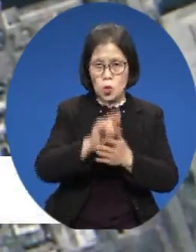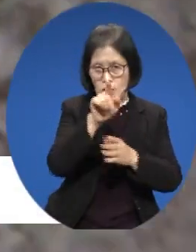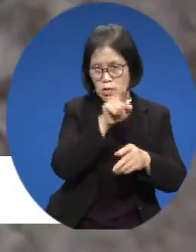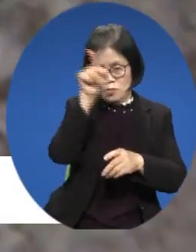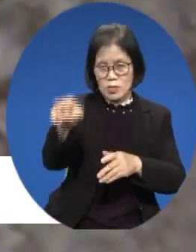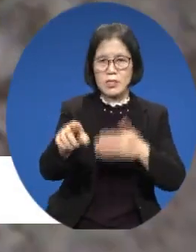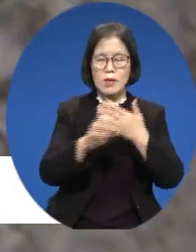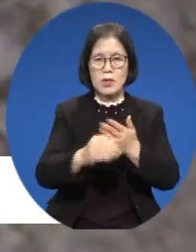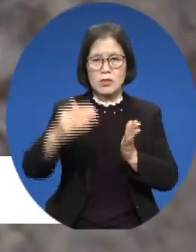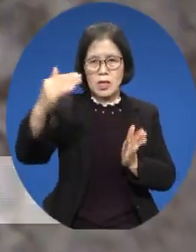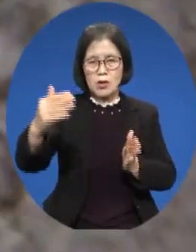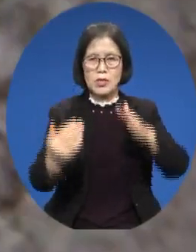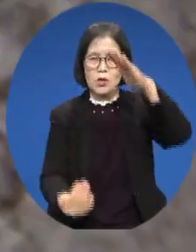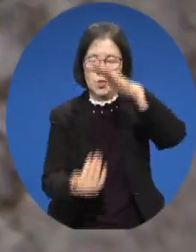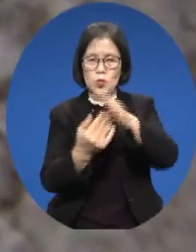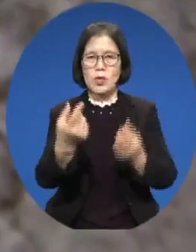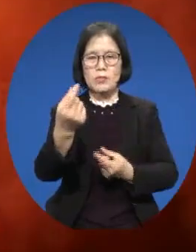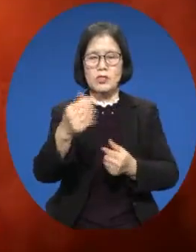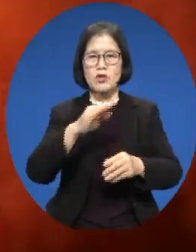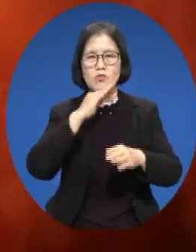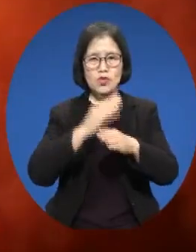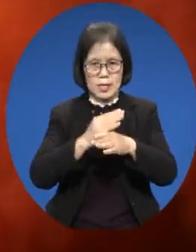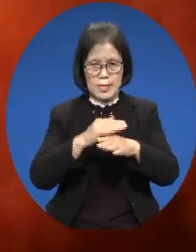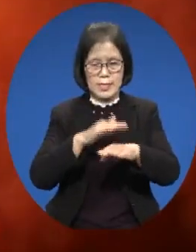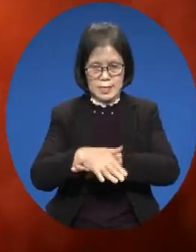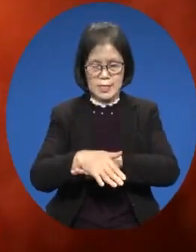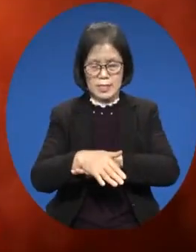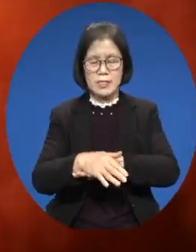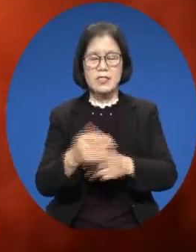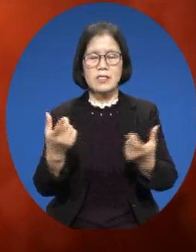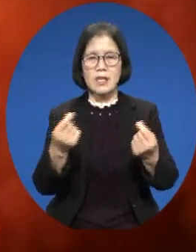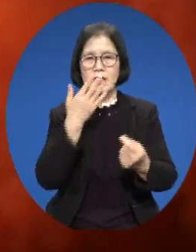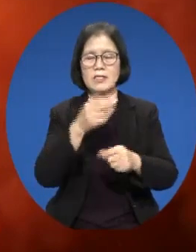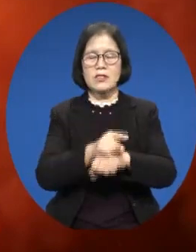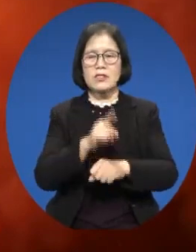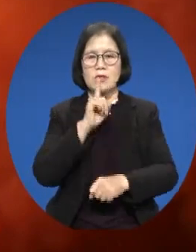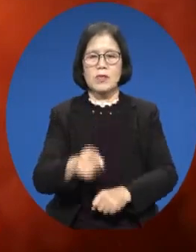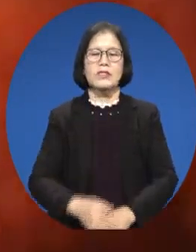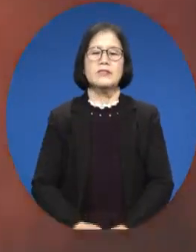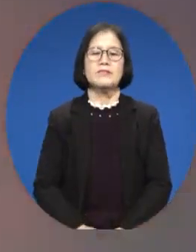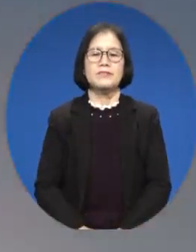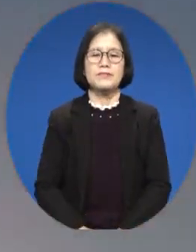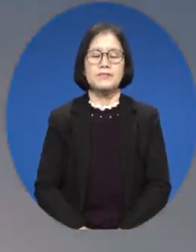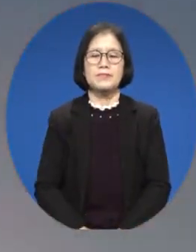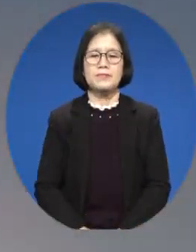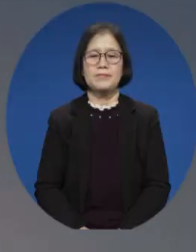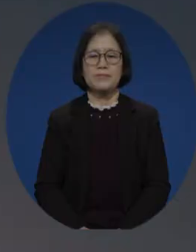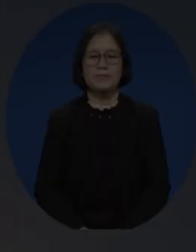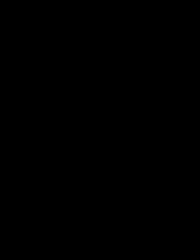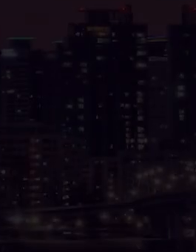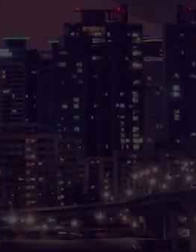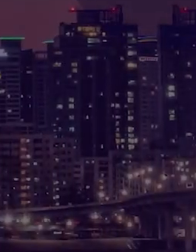따면 사거리와 고도가 비슷한 북한 파넬 태 킴 쓰일 가능성도 있습니다 obs 뉴스 갈